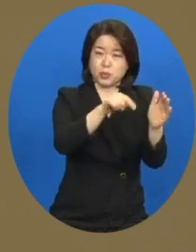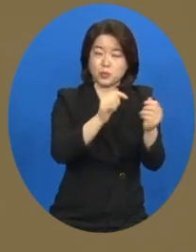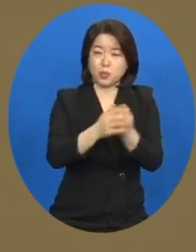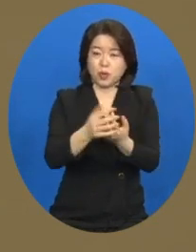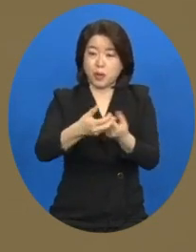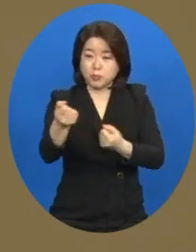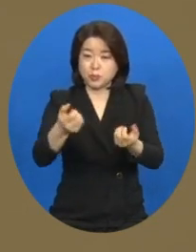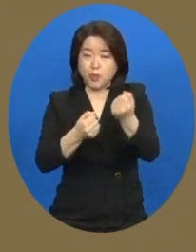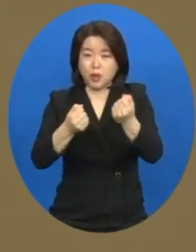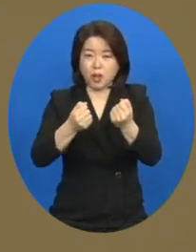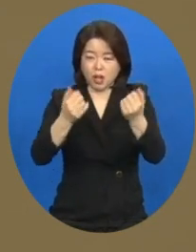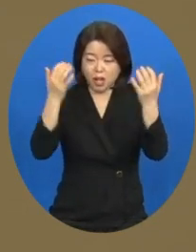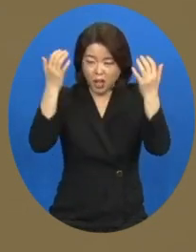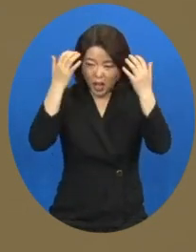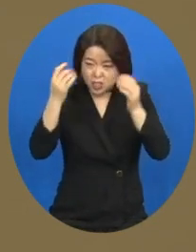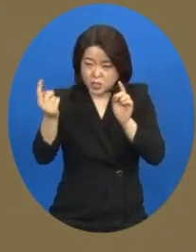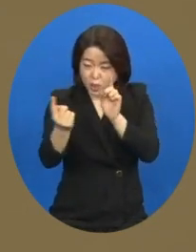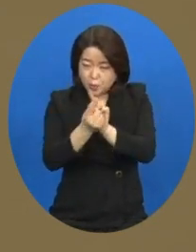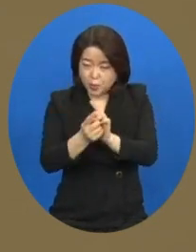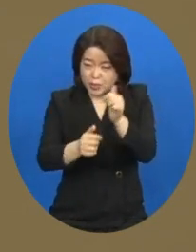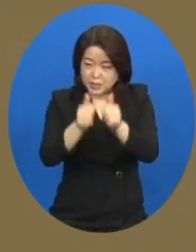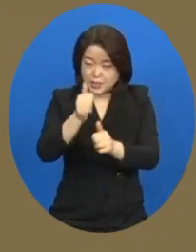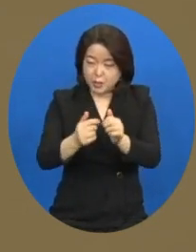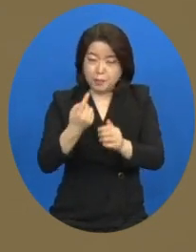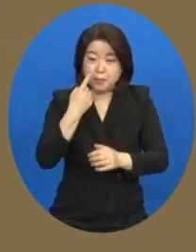분열하고 시험 드는 이유가 말 때문이에요.